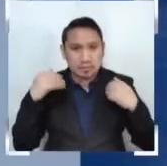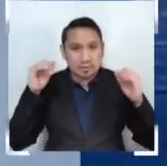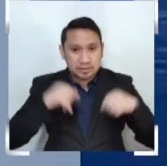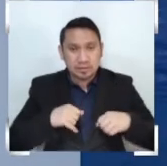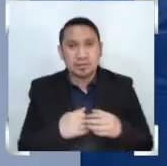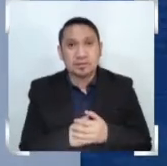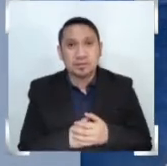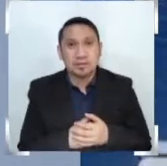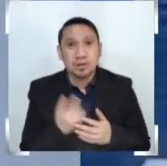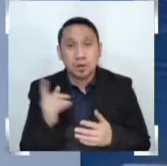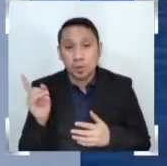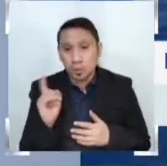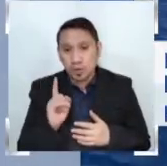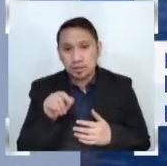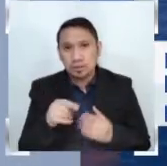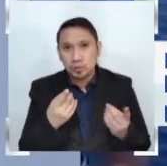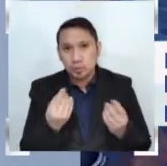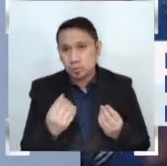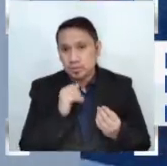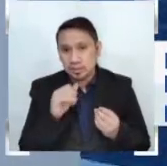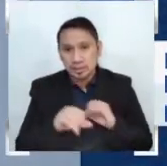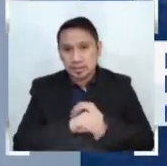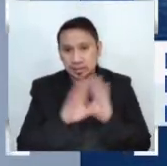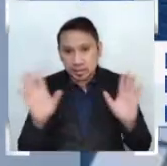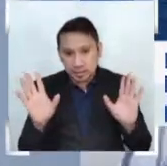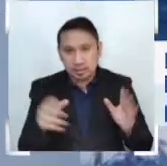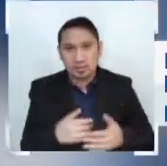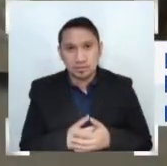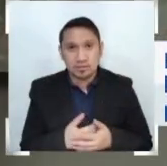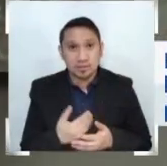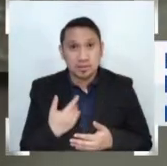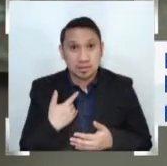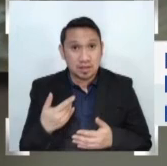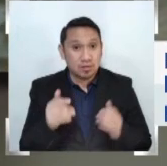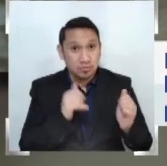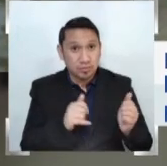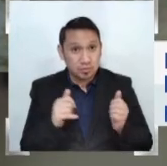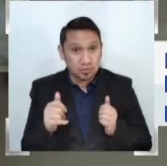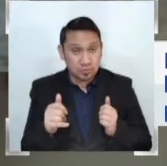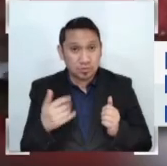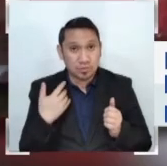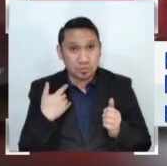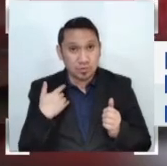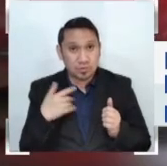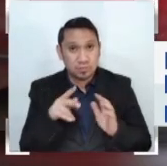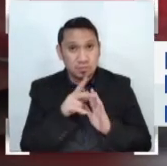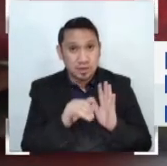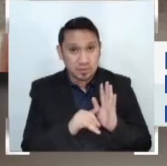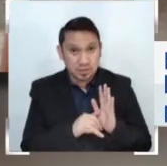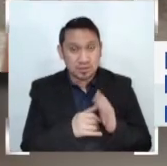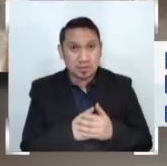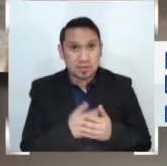kung ano ang gagawin sa mga ito. Kasalukuyang binubuo pa lang ng PhilSA ang Orbital Debris Protocol na magsisilbing